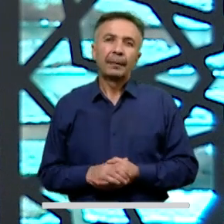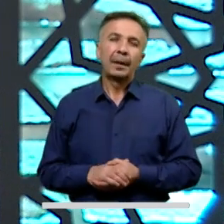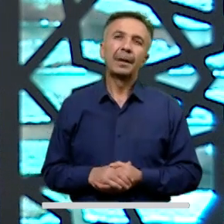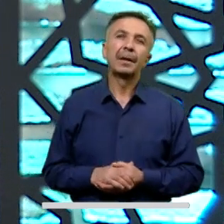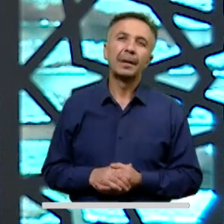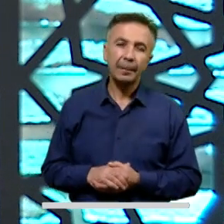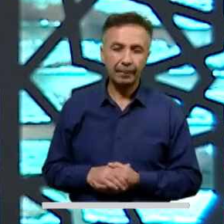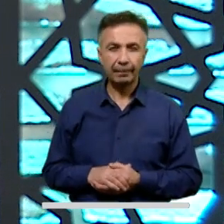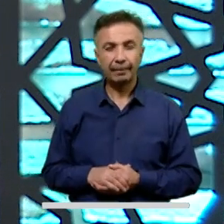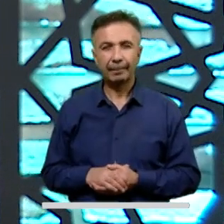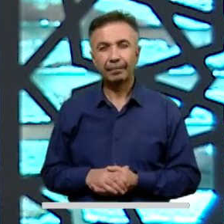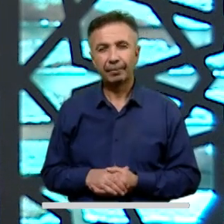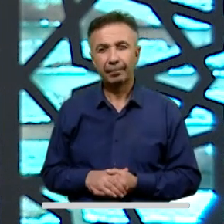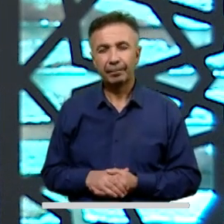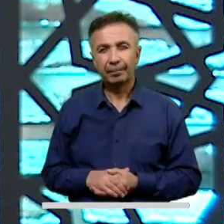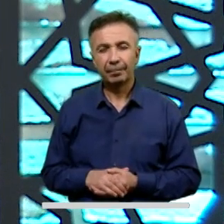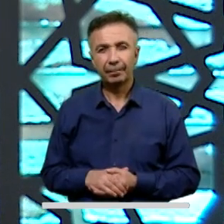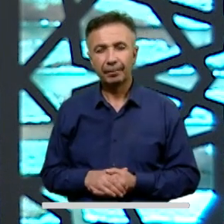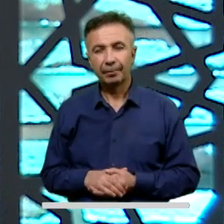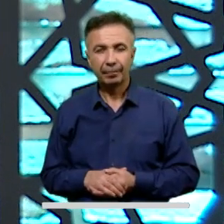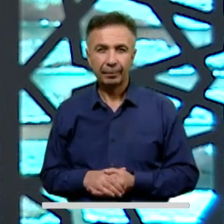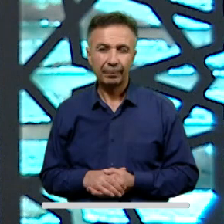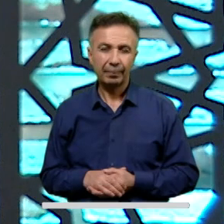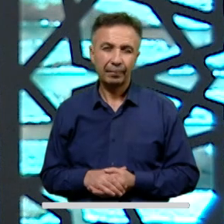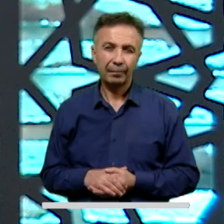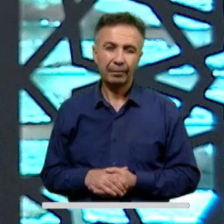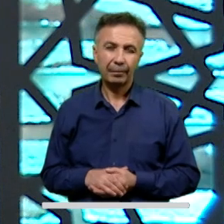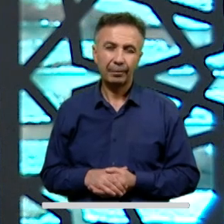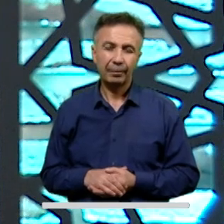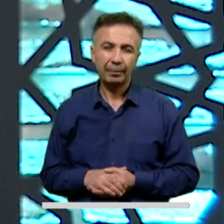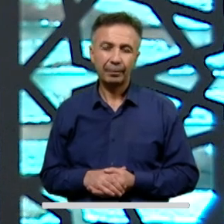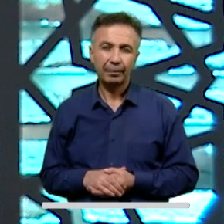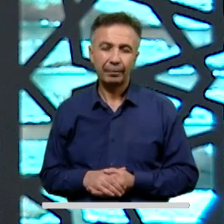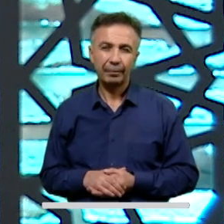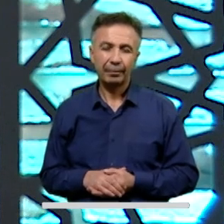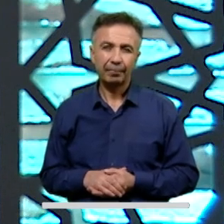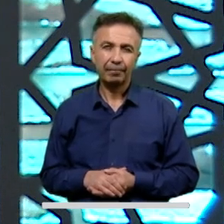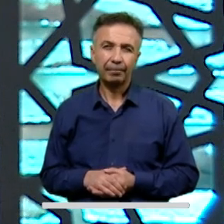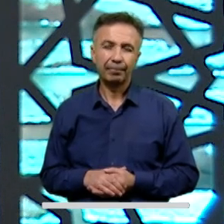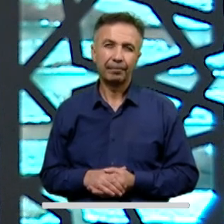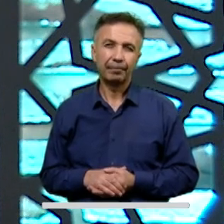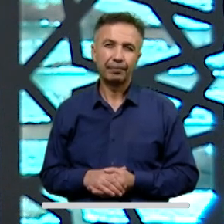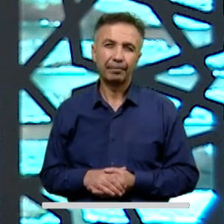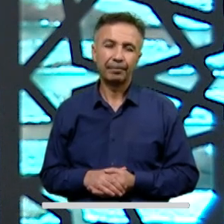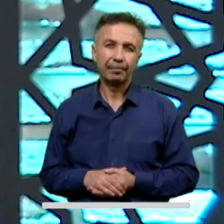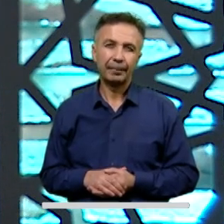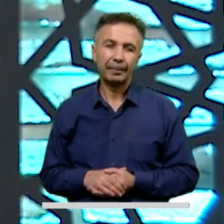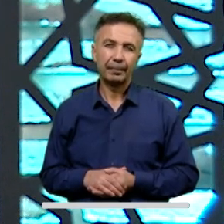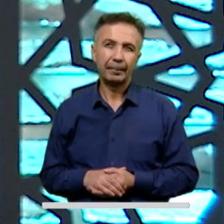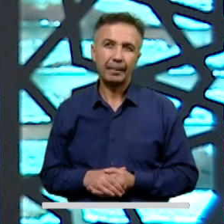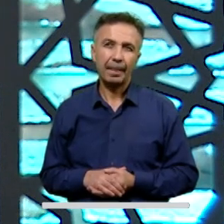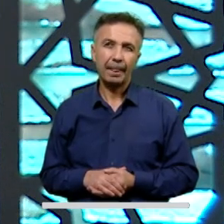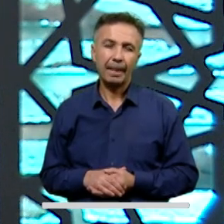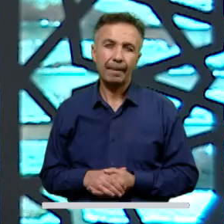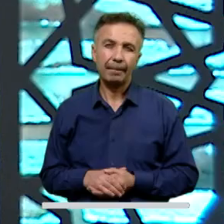güzel ama burada belki bizim için farklı bir sonuç çıkabilir. Hocam en doğrusunu söyleyecektir. Almanya'ya selam ediyoruz. Dua